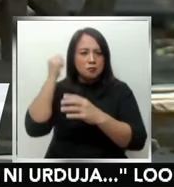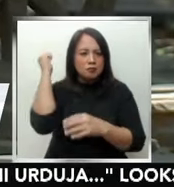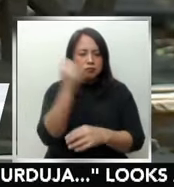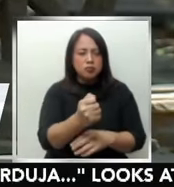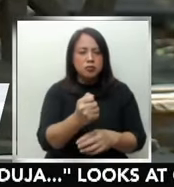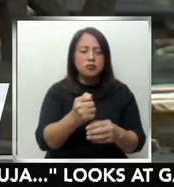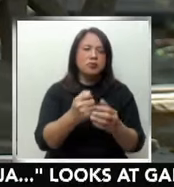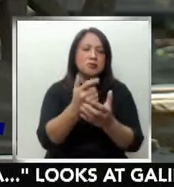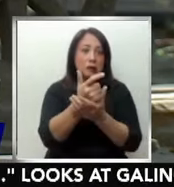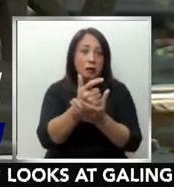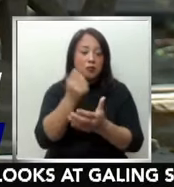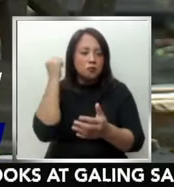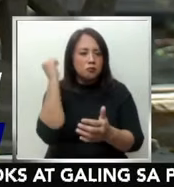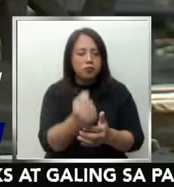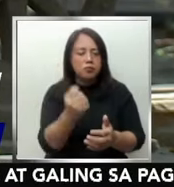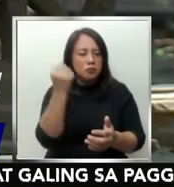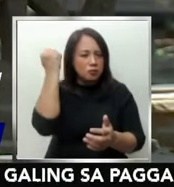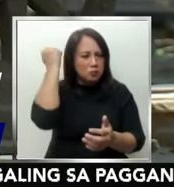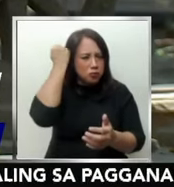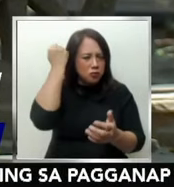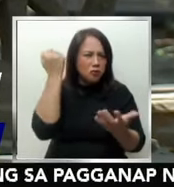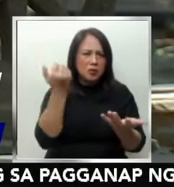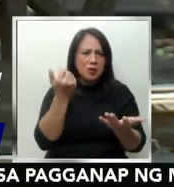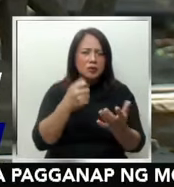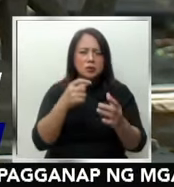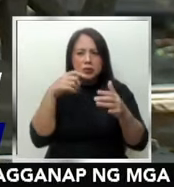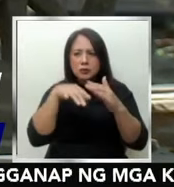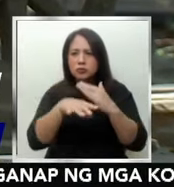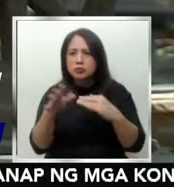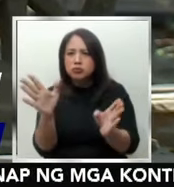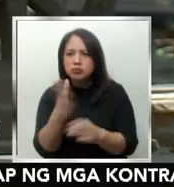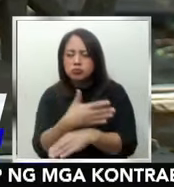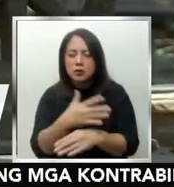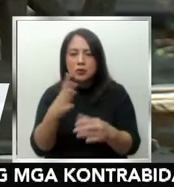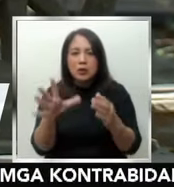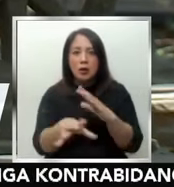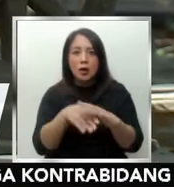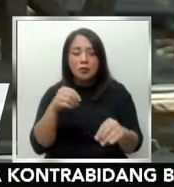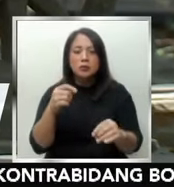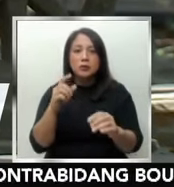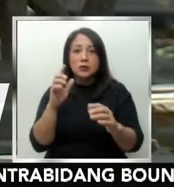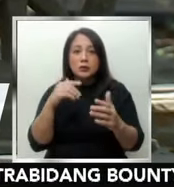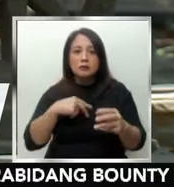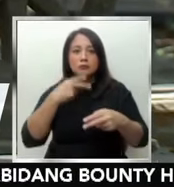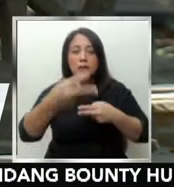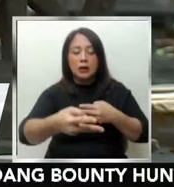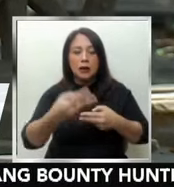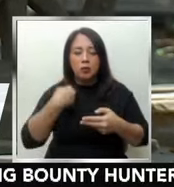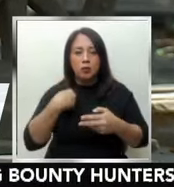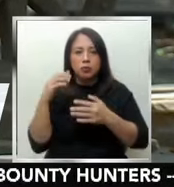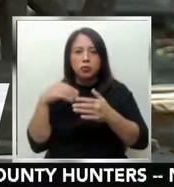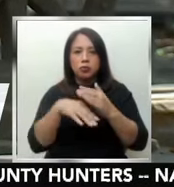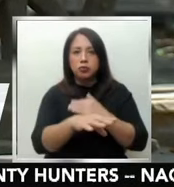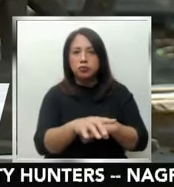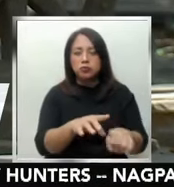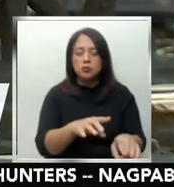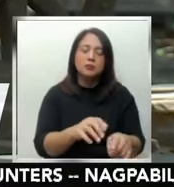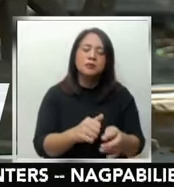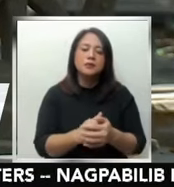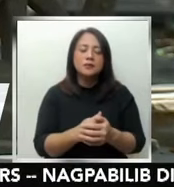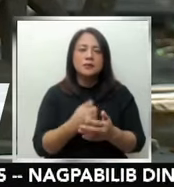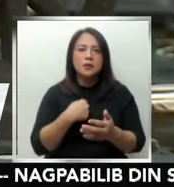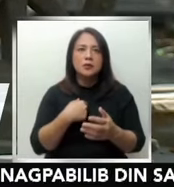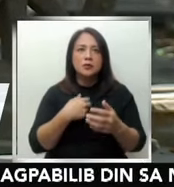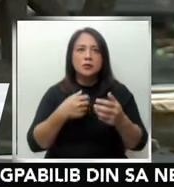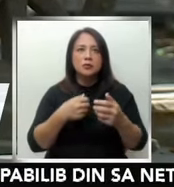noo pinasok siya sa isang kwarto pagkalabas po nila Ako naman po yung pinasok ni Paul Bry Torres sinupot po yung ulo